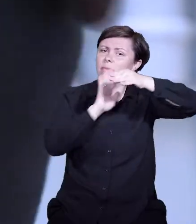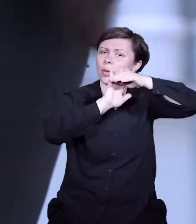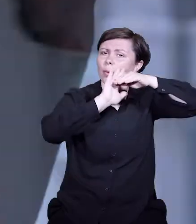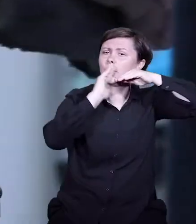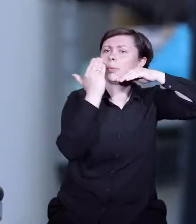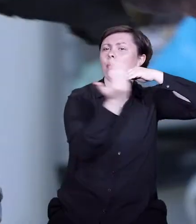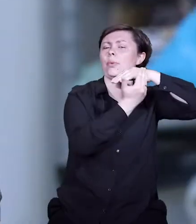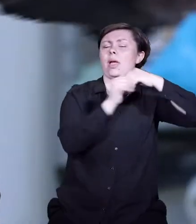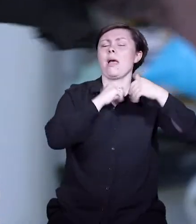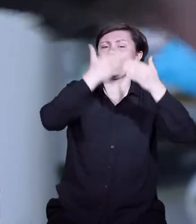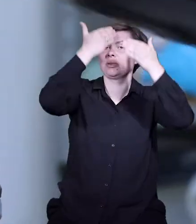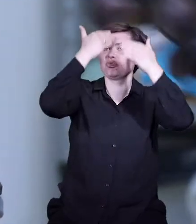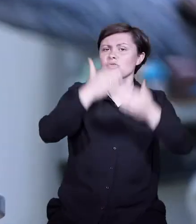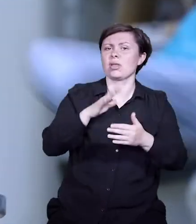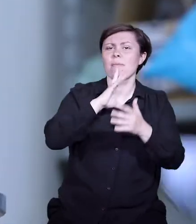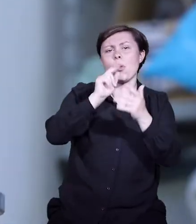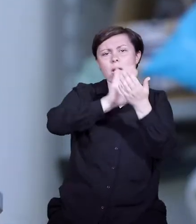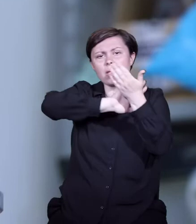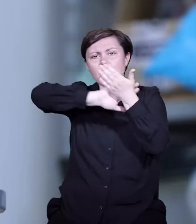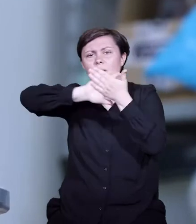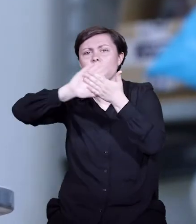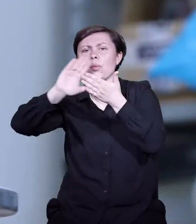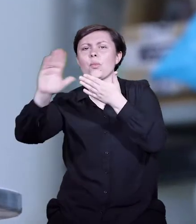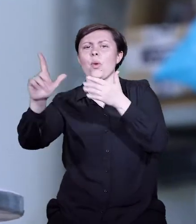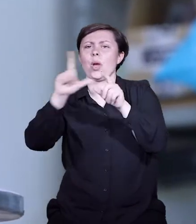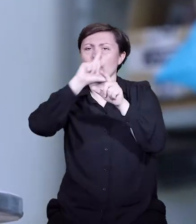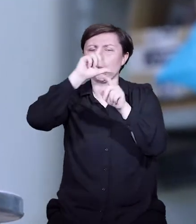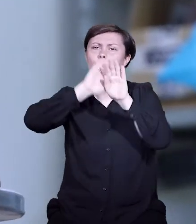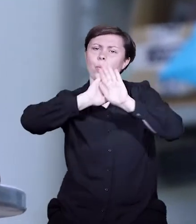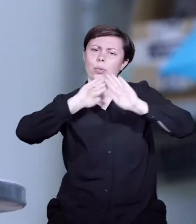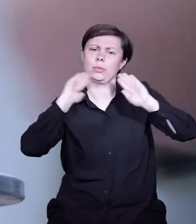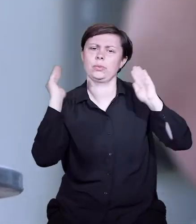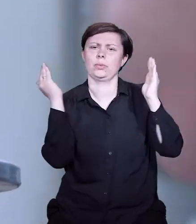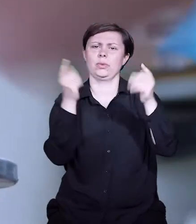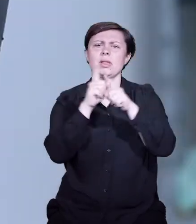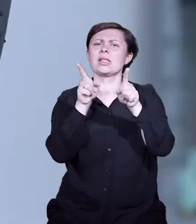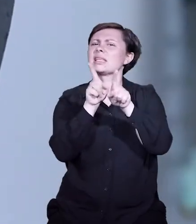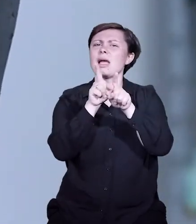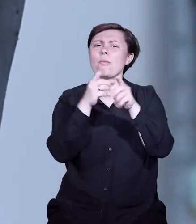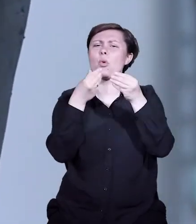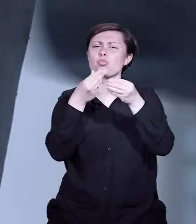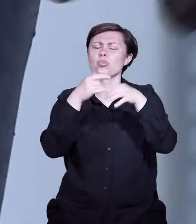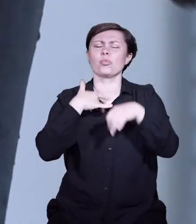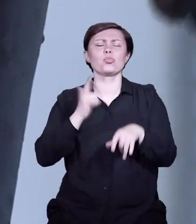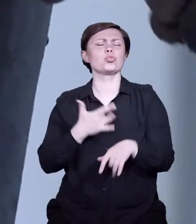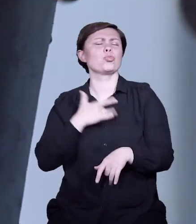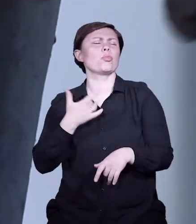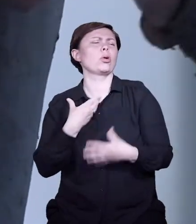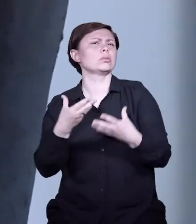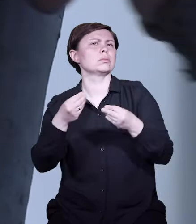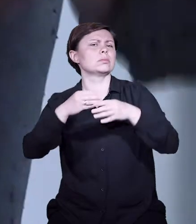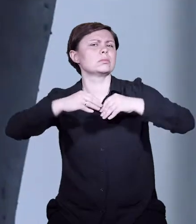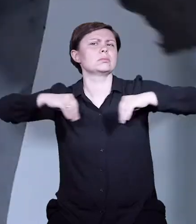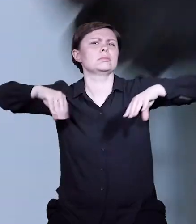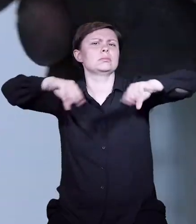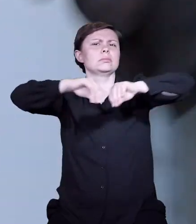tej bryły, żeby ta ścianka była gładka, jednorodna pod względem grubości. Trzeba poczuć tą glinę, mając ją